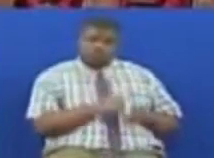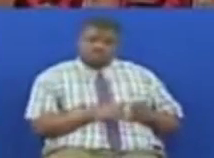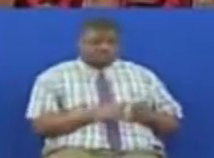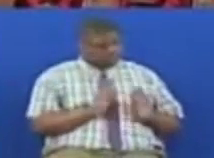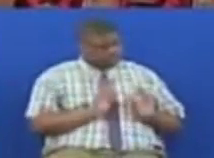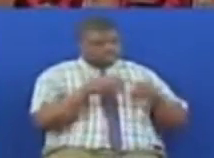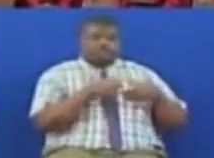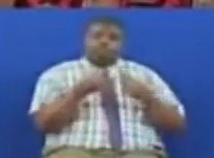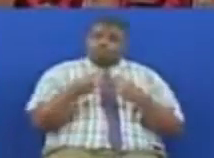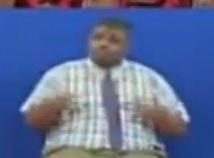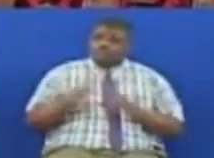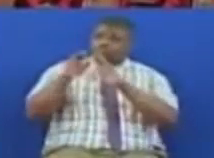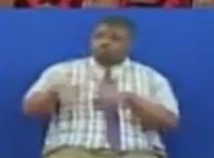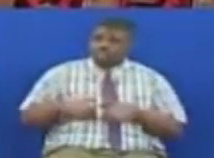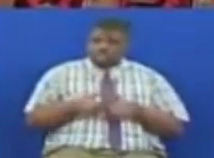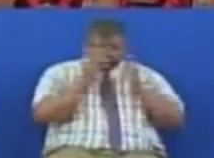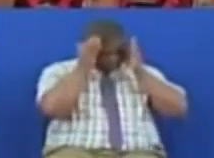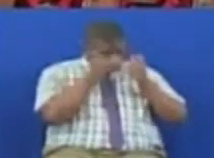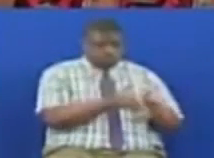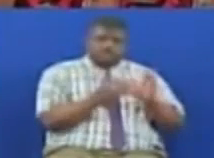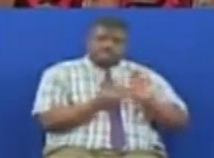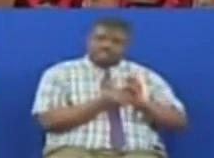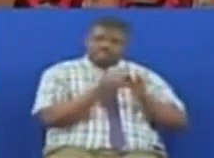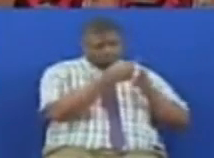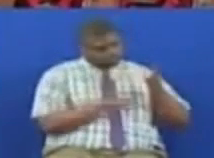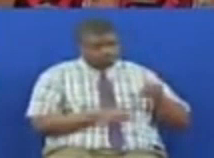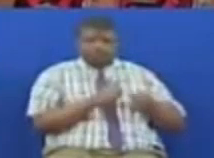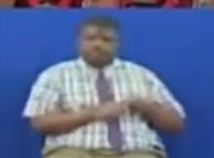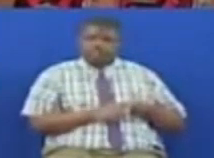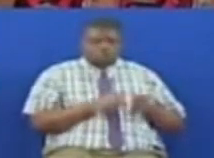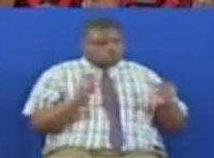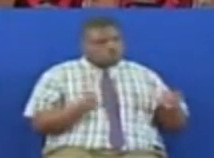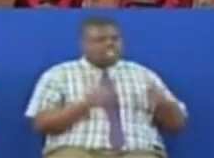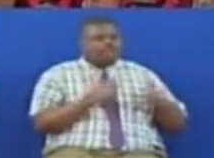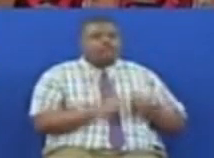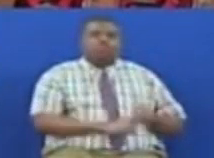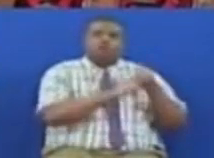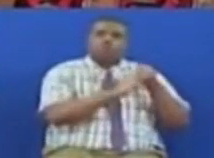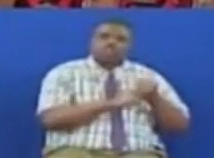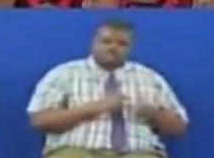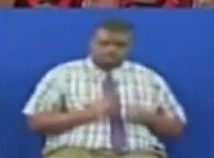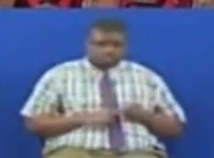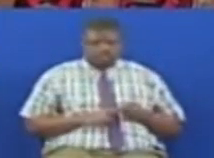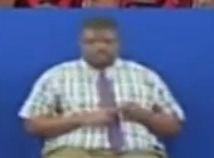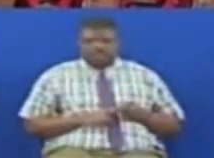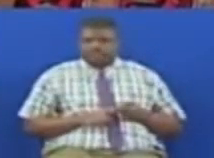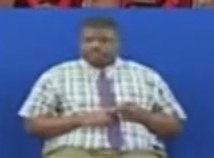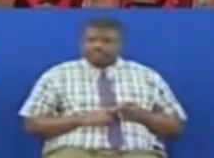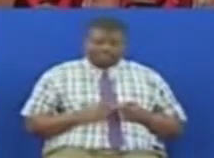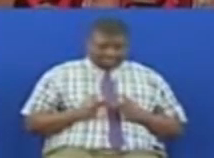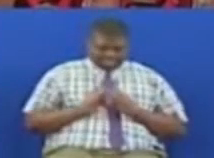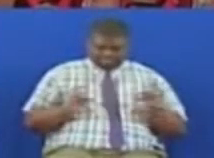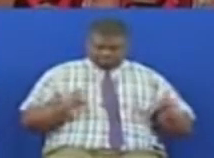kwa maoni ya kambi rasmi ya upinzani bungeni yatajikita katika sheria zifuatazo. Sheria ya ustawi wa wanyama sura namba 154. Mheshimiwa Naibu Spika,